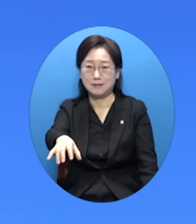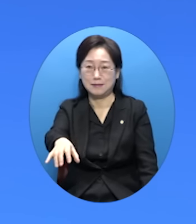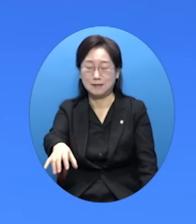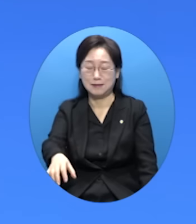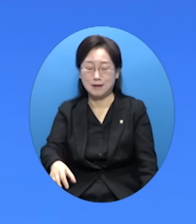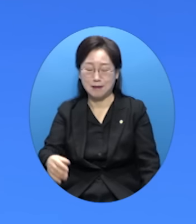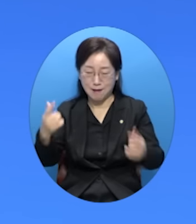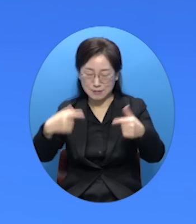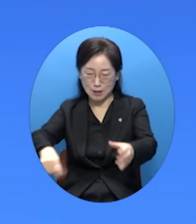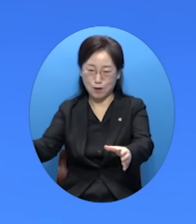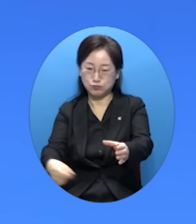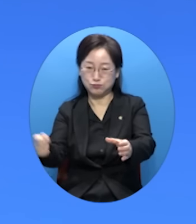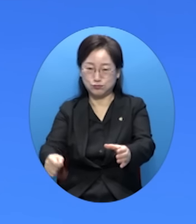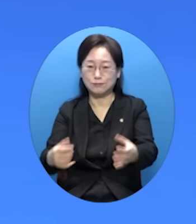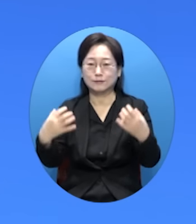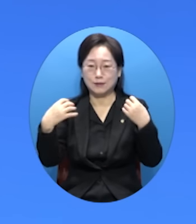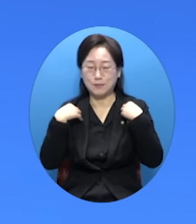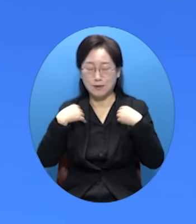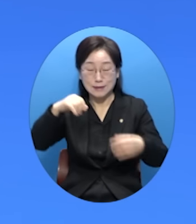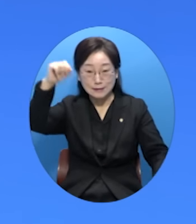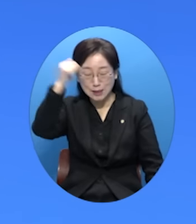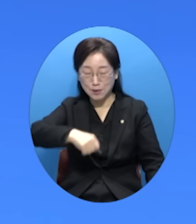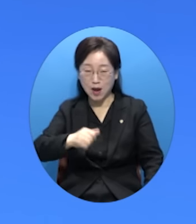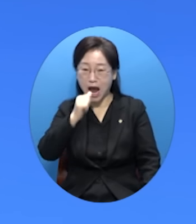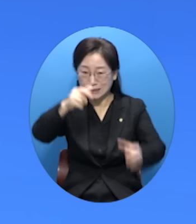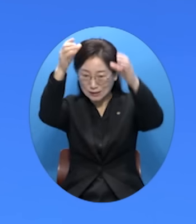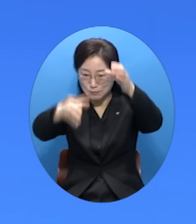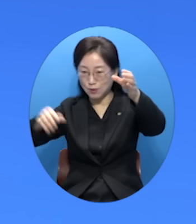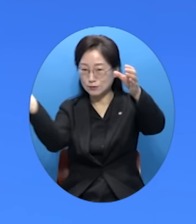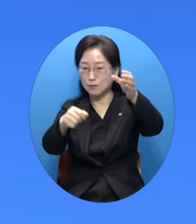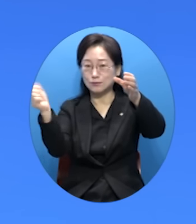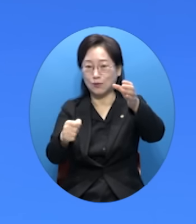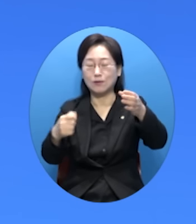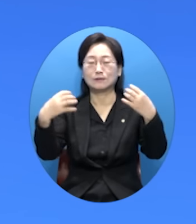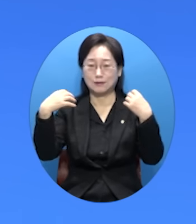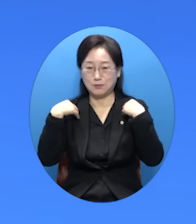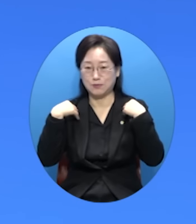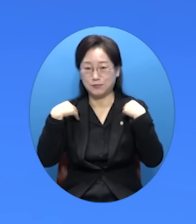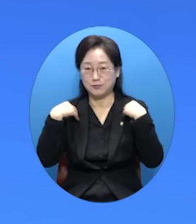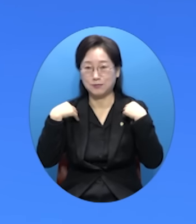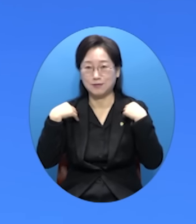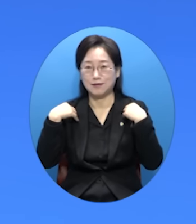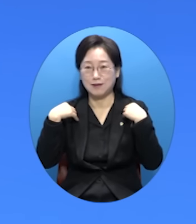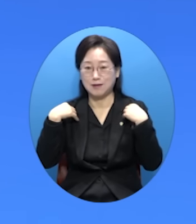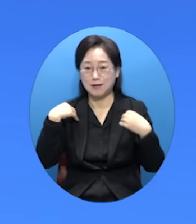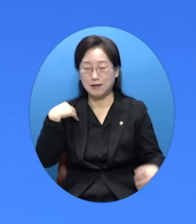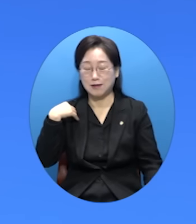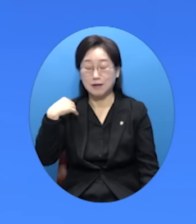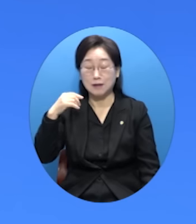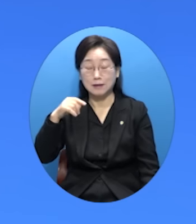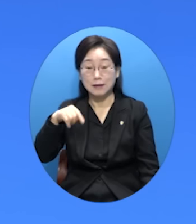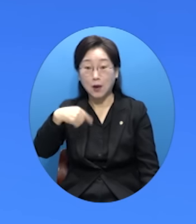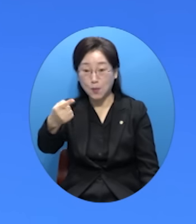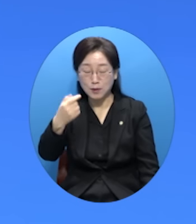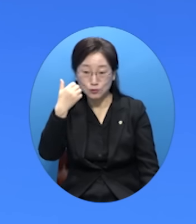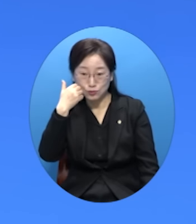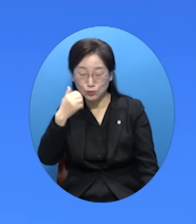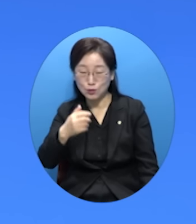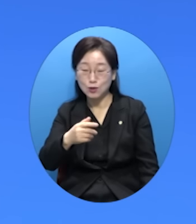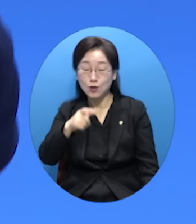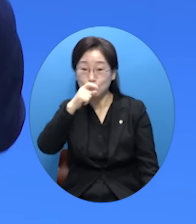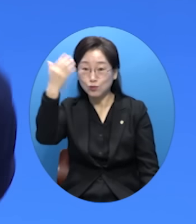북당번 아침에는 새벽종 당번 그래서 그 뒤에 예수 믿게 된 여수에서